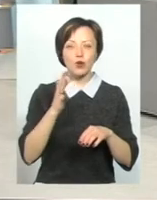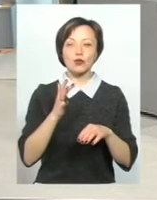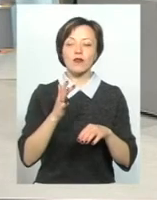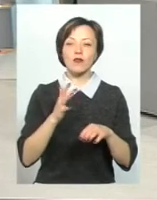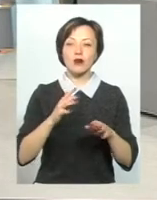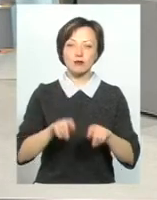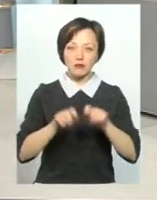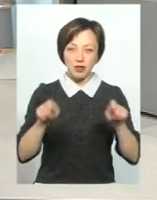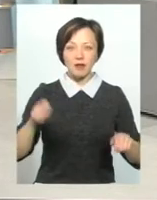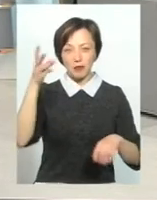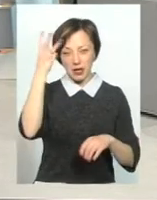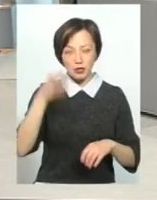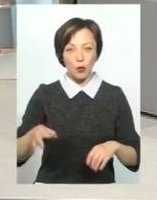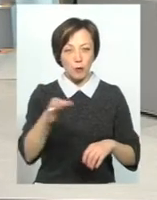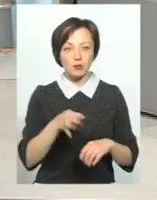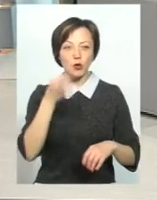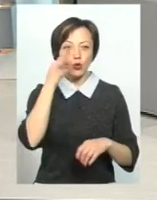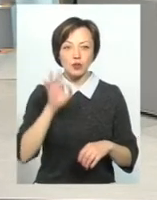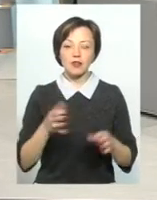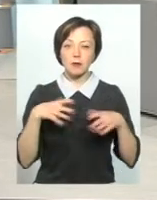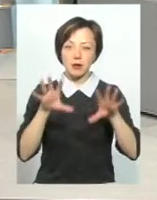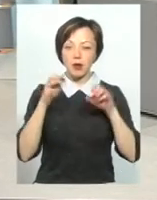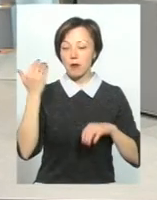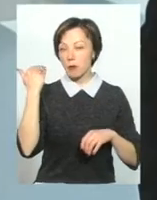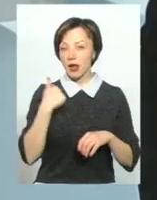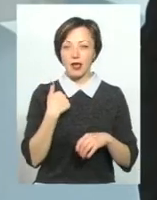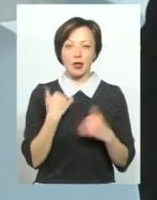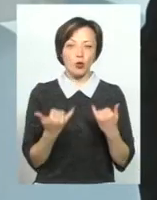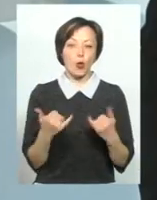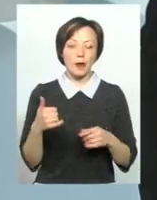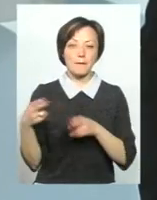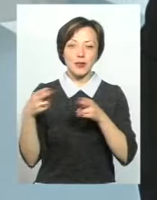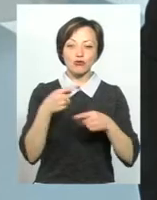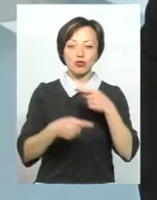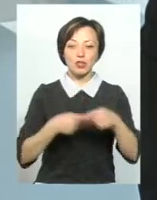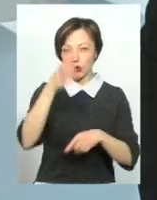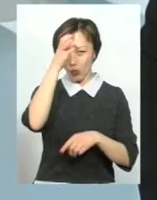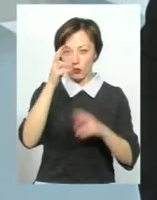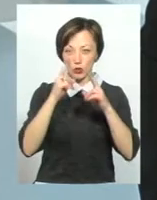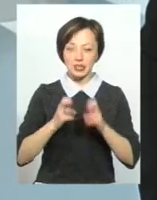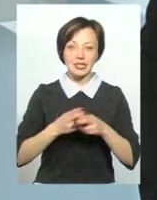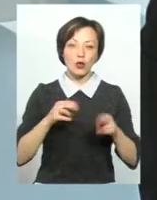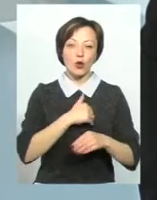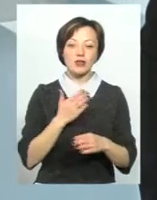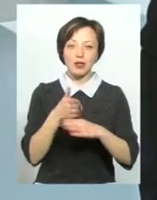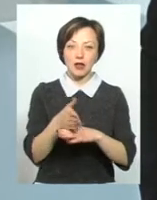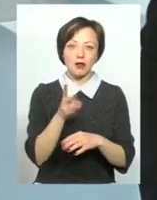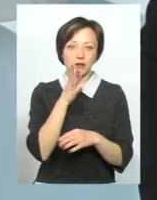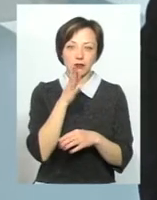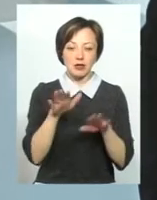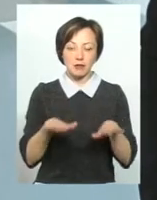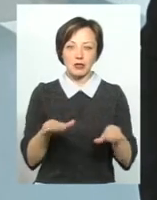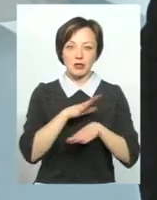і в Хмельницькій області, бо той досвід, який ми набрали попередньо, я сьогодні приїжджав через науково-дослідну станцію, хотів заїхати, але не було на